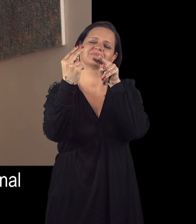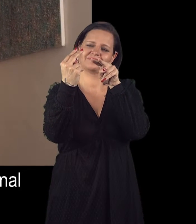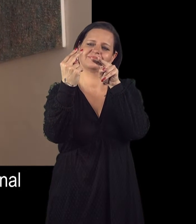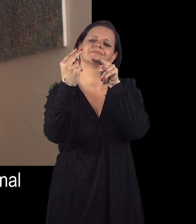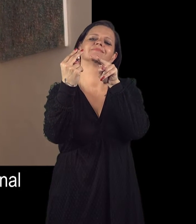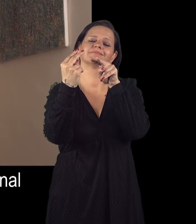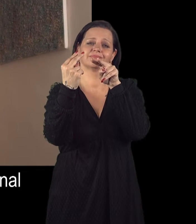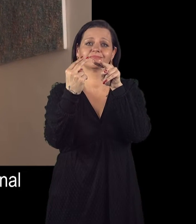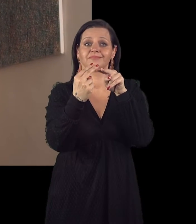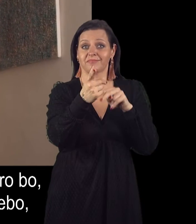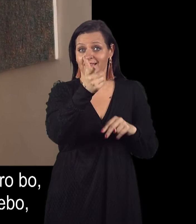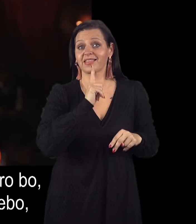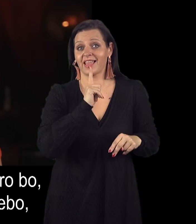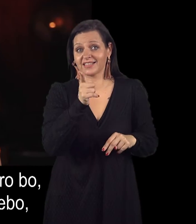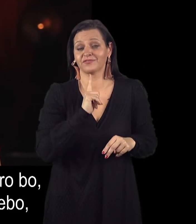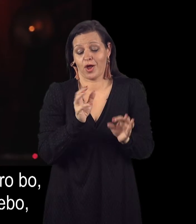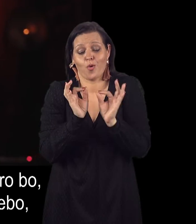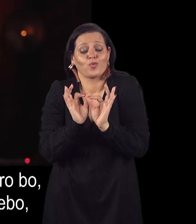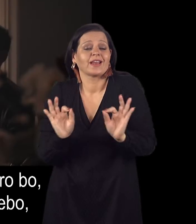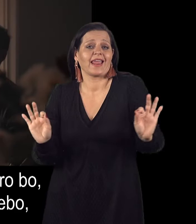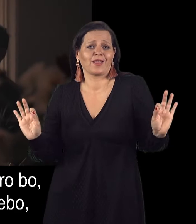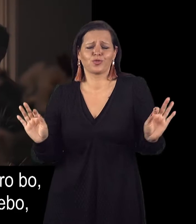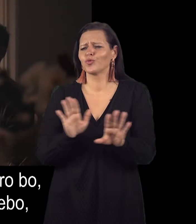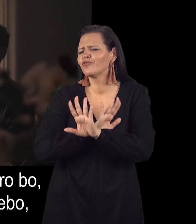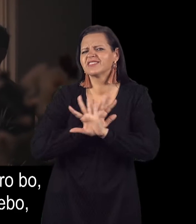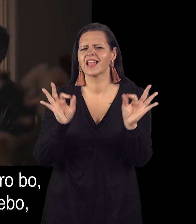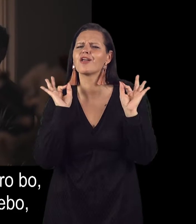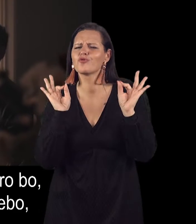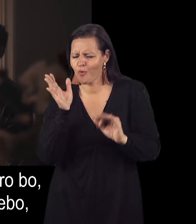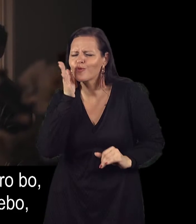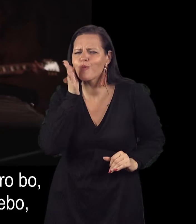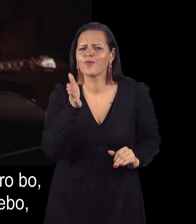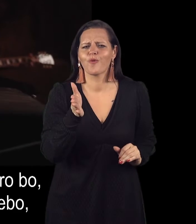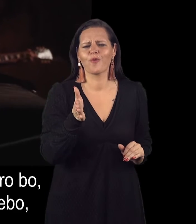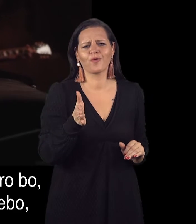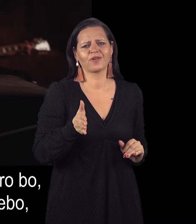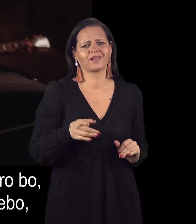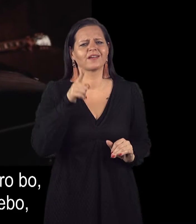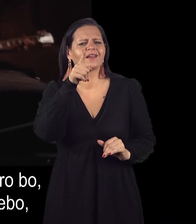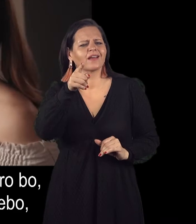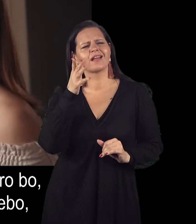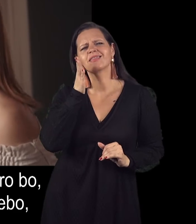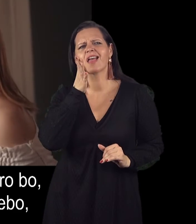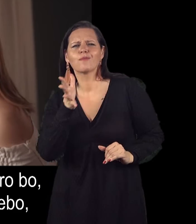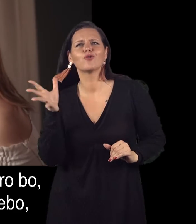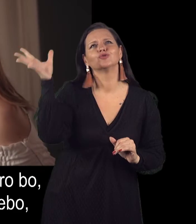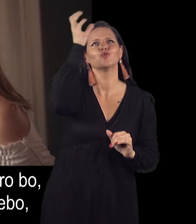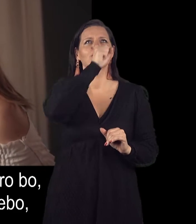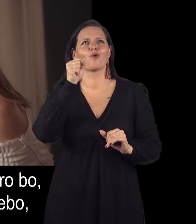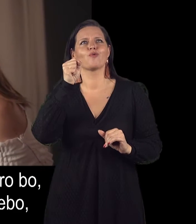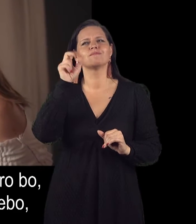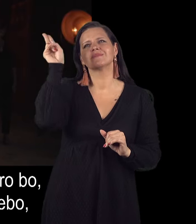pogledom takrat, da sva v redu in vse dobro bo, da